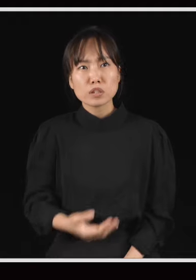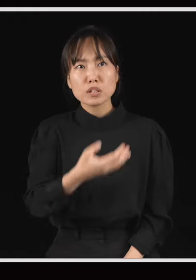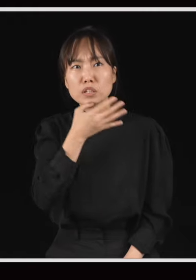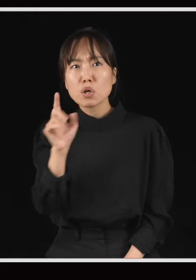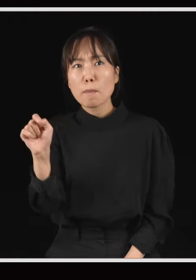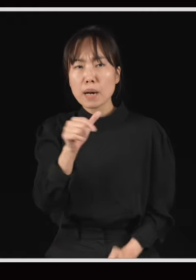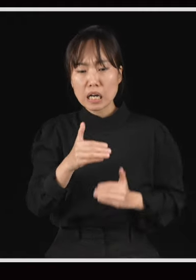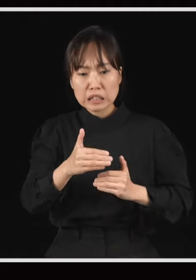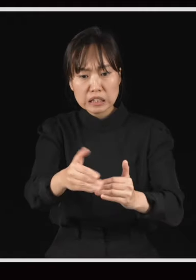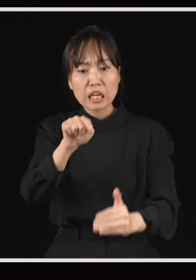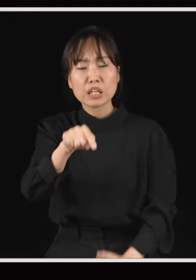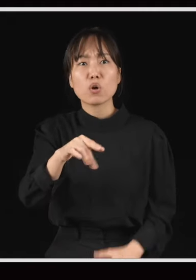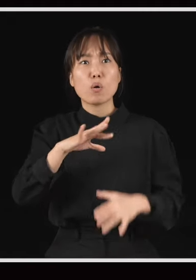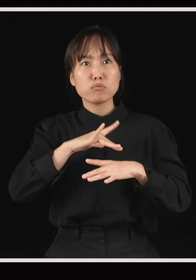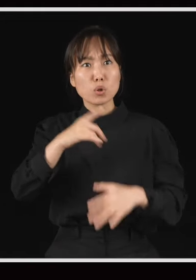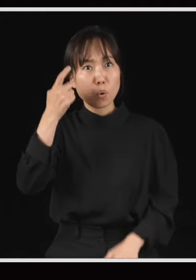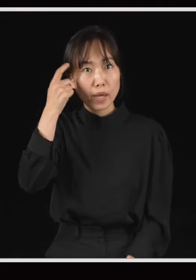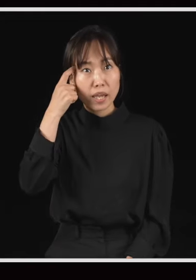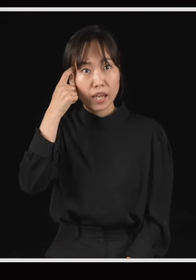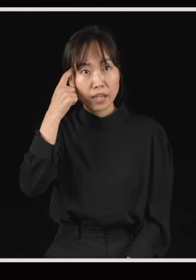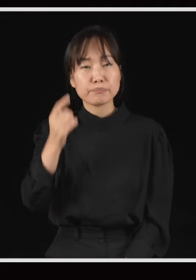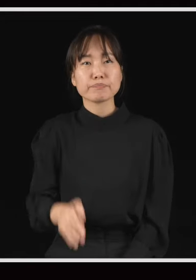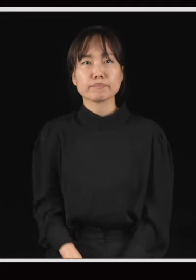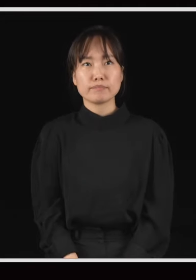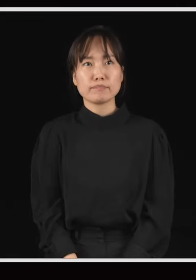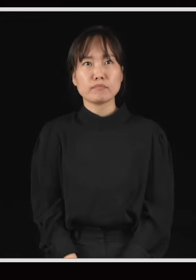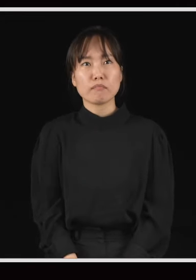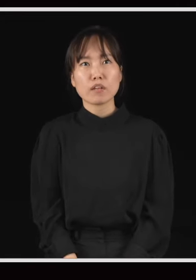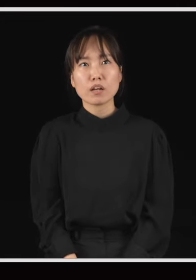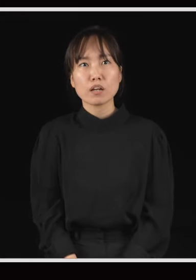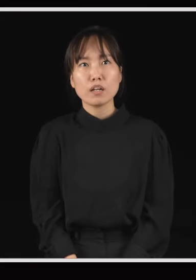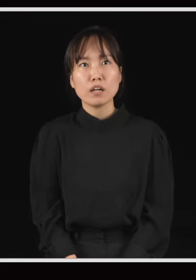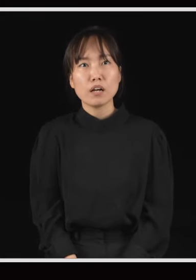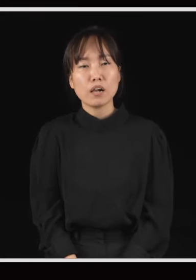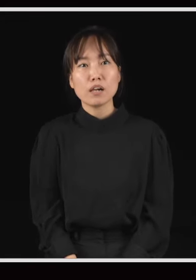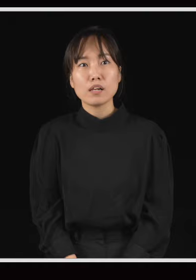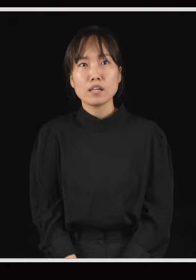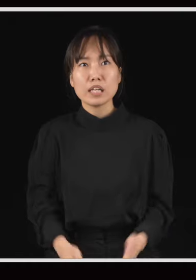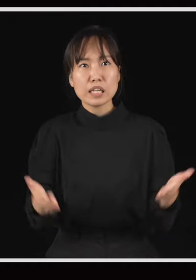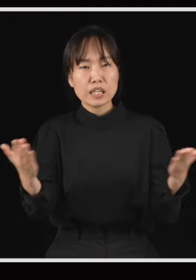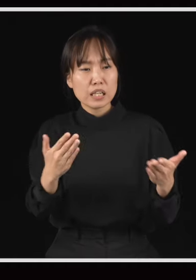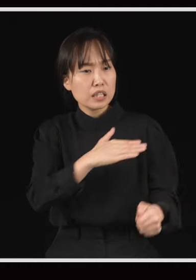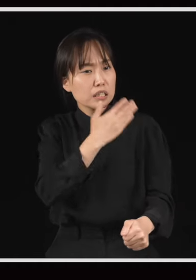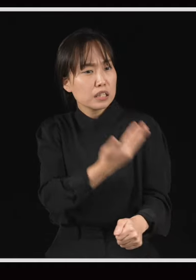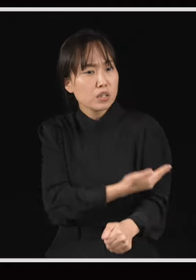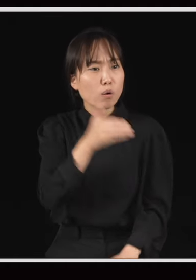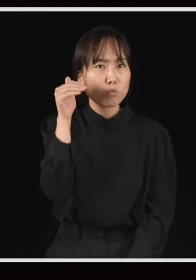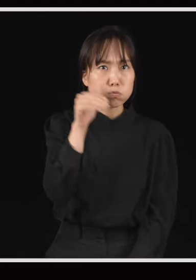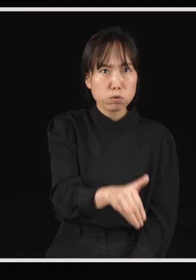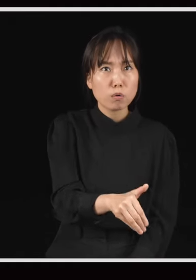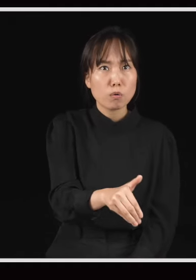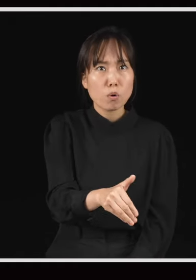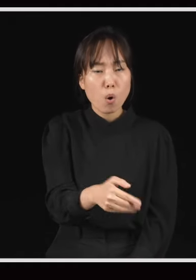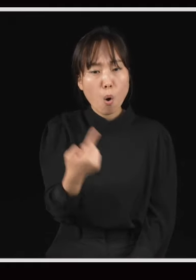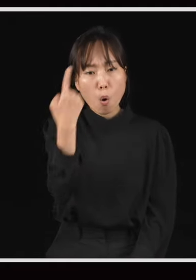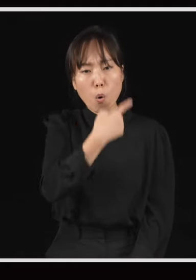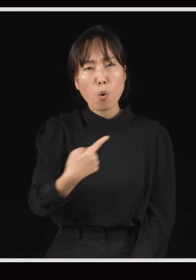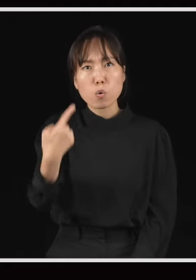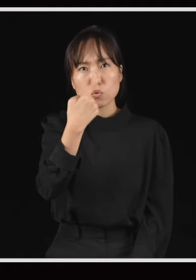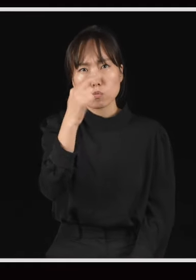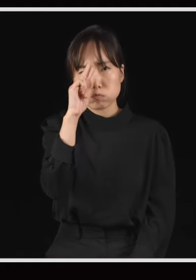가속노화의 사이클이 제일 무서운 거는 아까 제가 맨 처음에 이렇게 뭐 커리어도 나빠지고 화난 중년 아저씨가